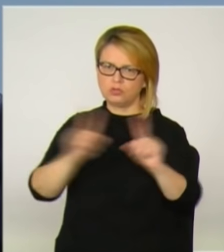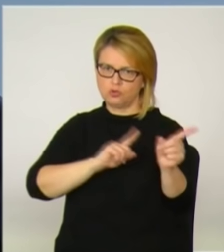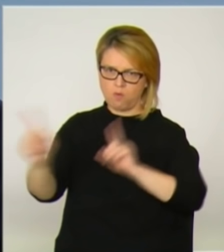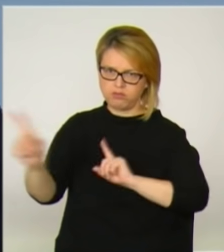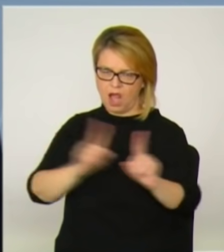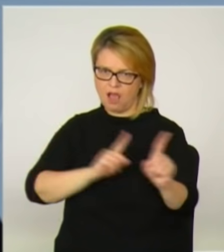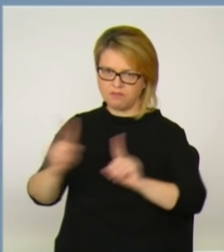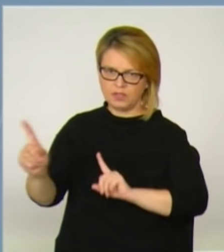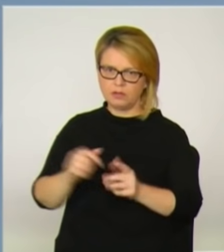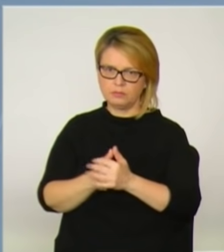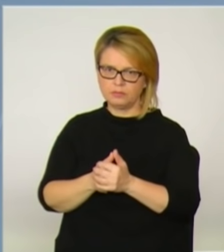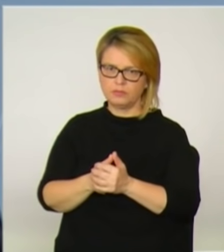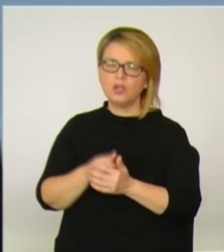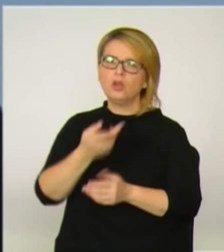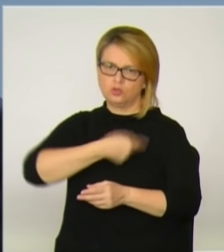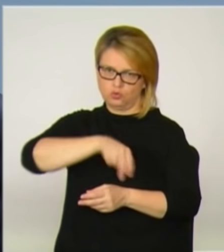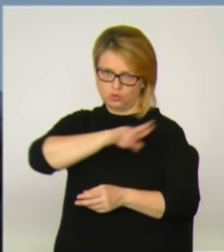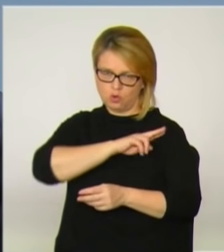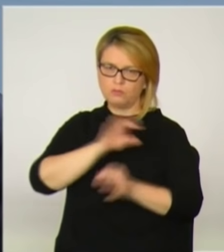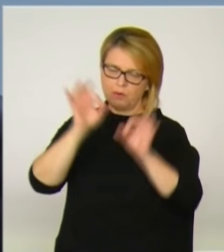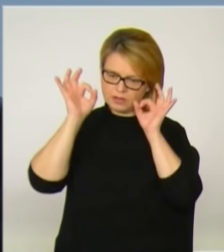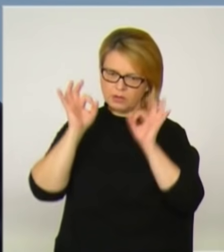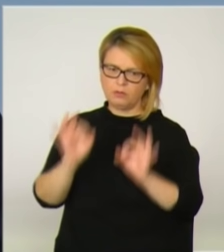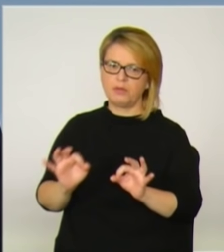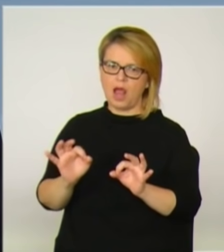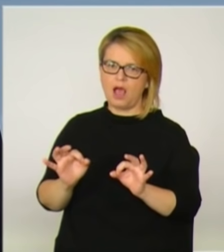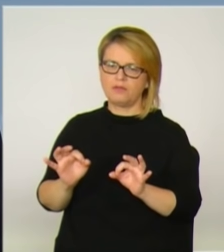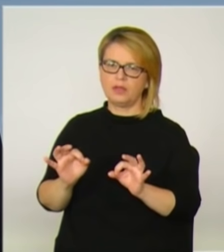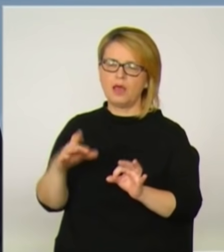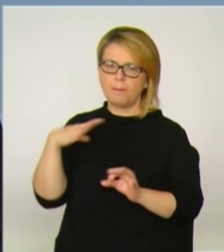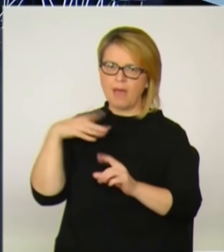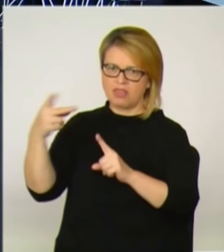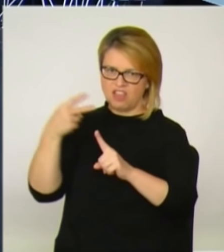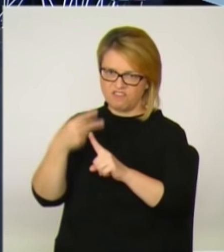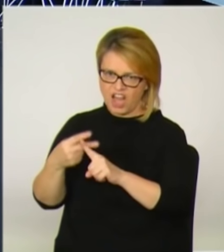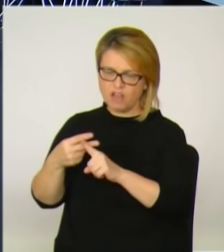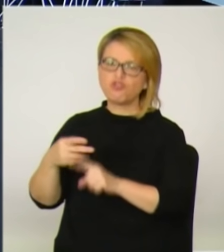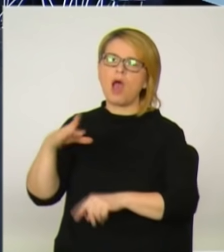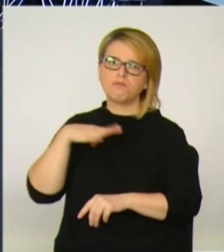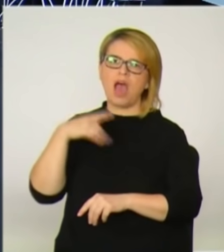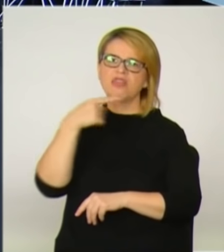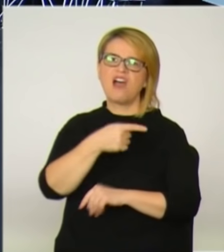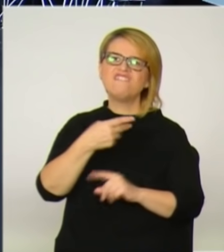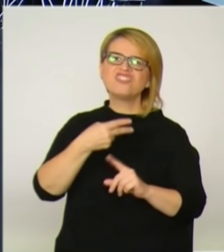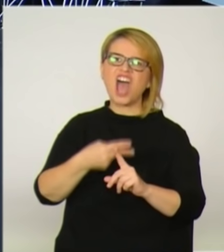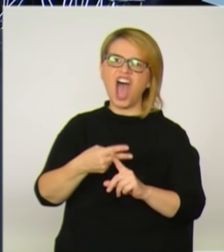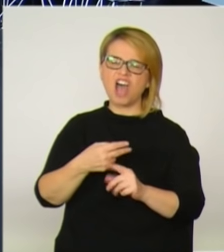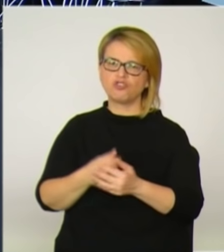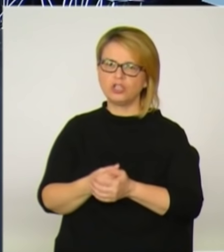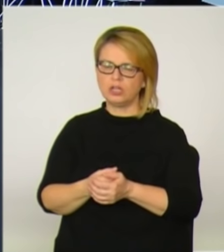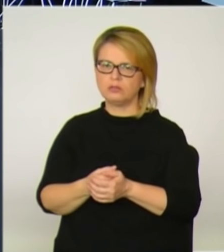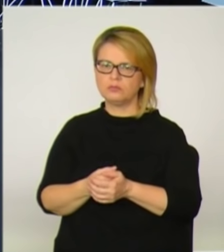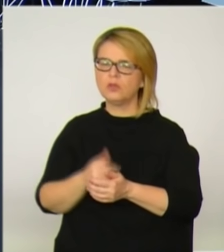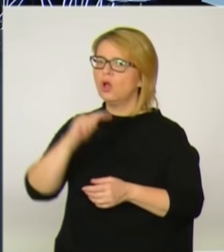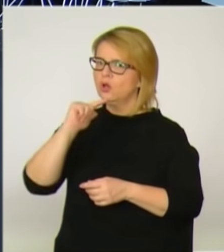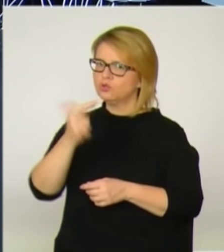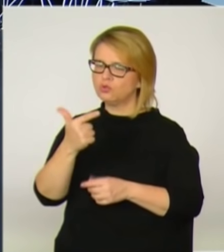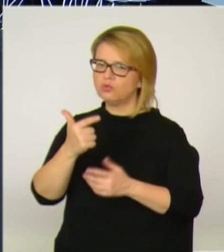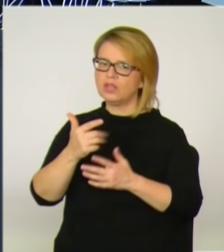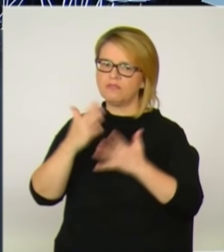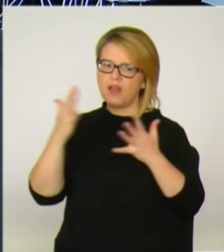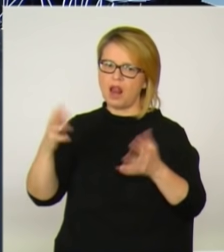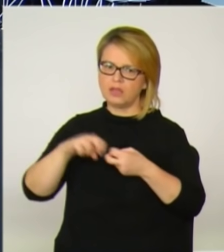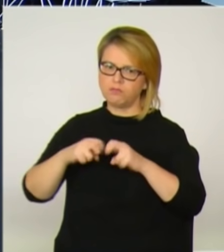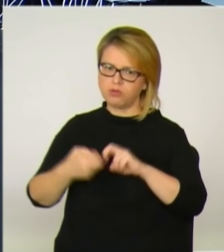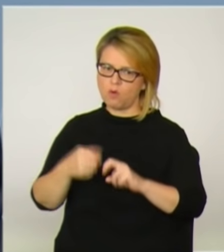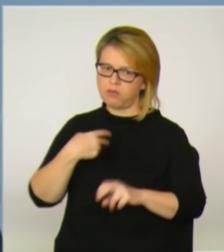za ktorý nesúdy do veľkej miery zodpovednosť aj pán Frešo a pán Vtáčnik. Druhý zásadný problém, ktorý